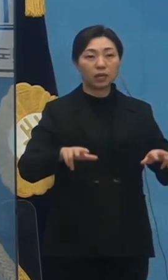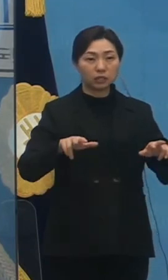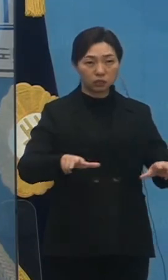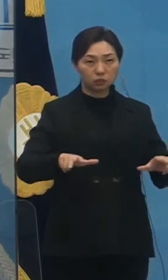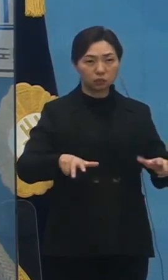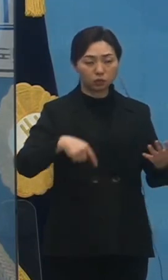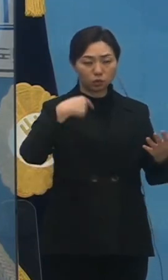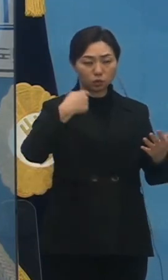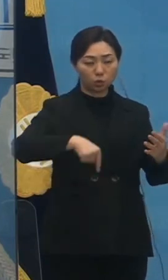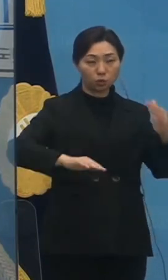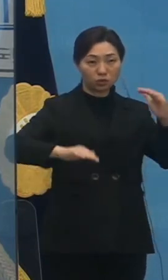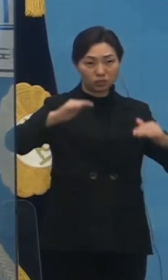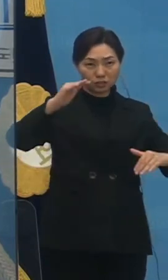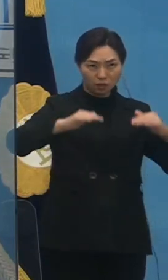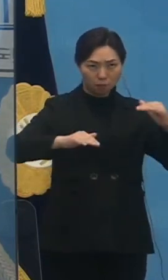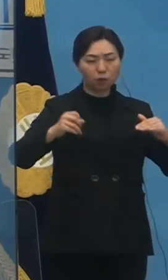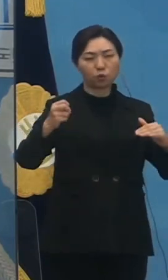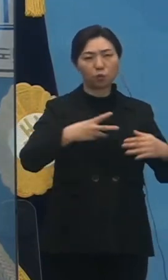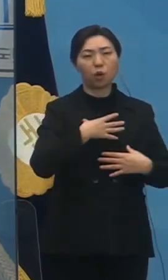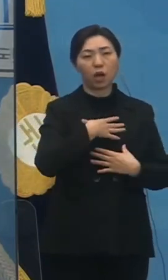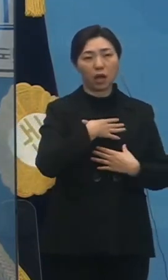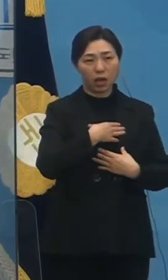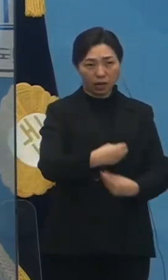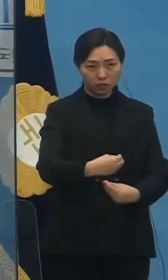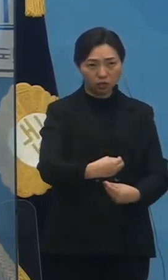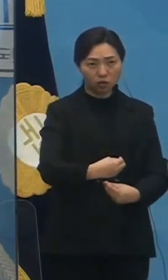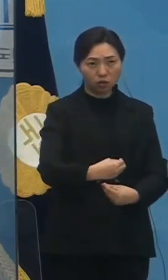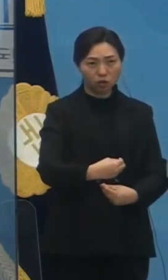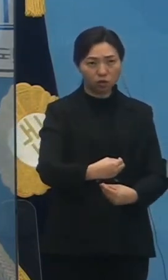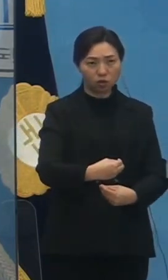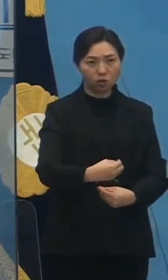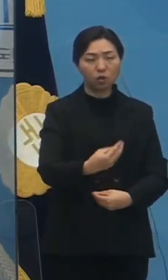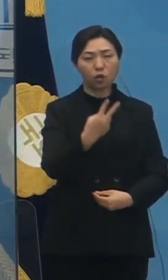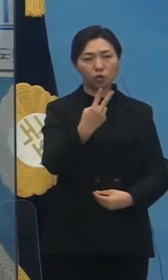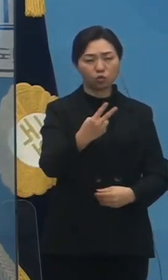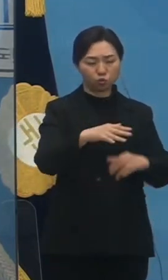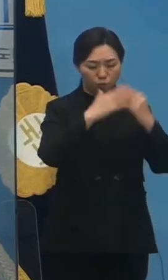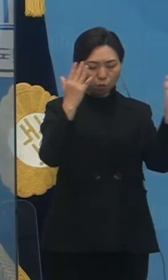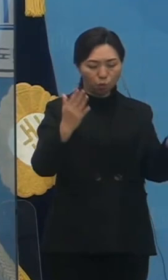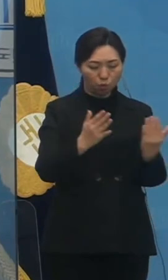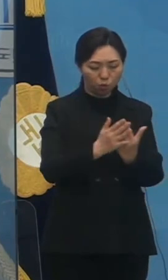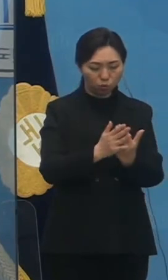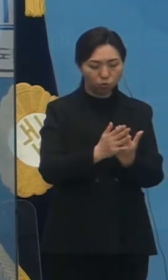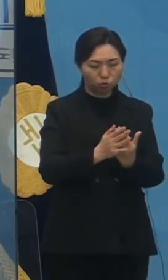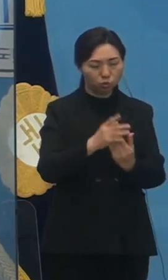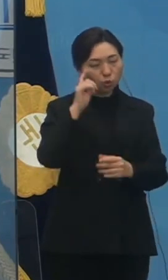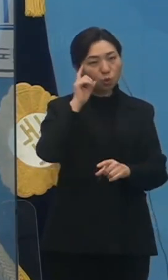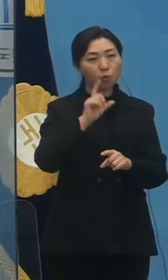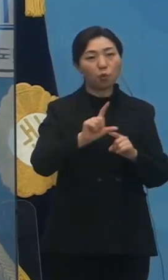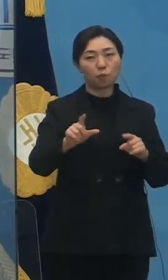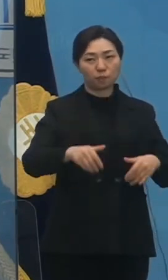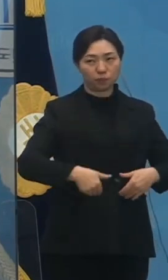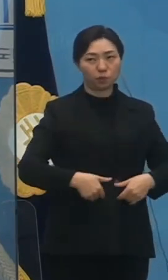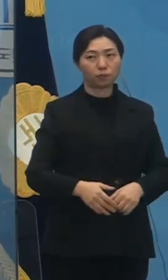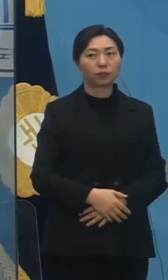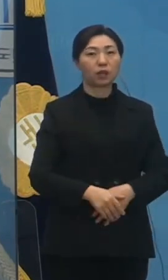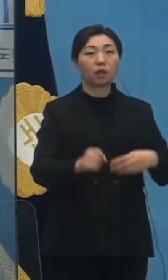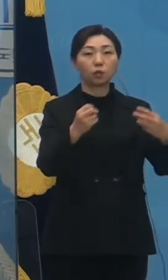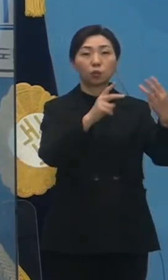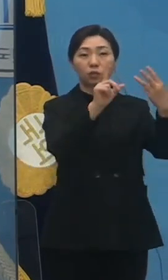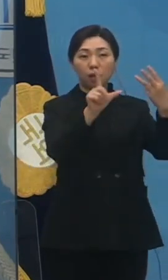교육 격차와 안전을 동시에 생각해야 합니다. 또한 3월